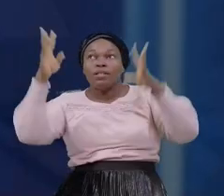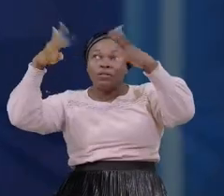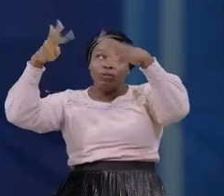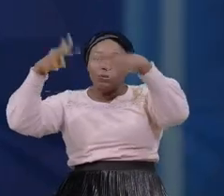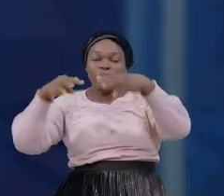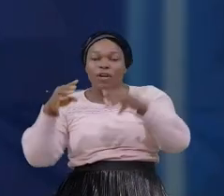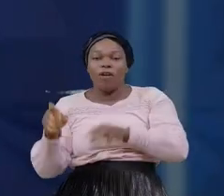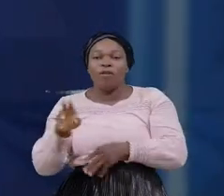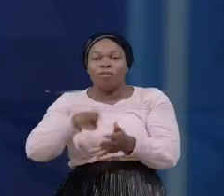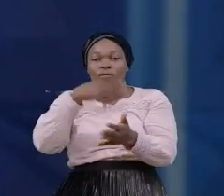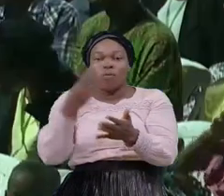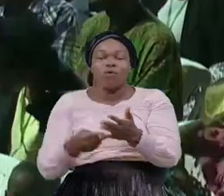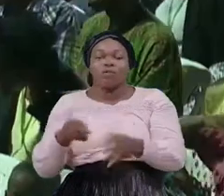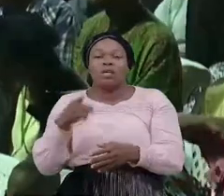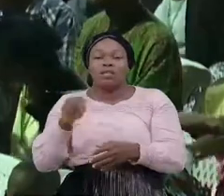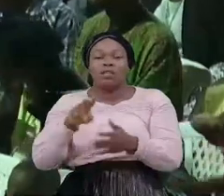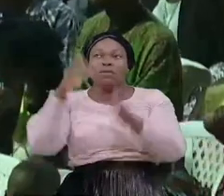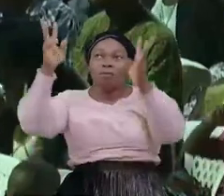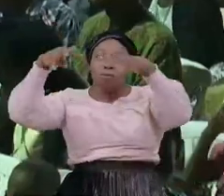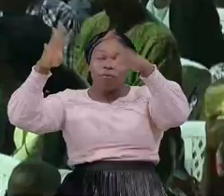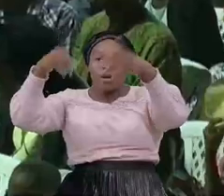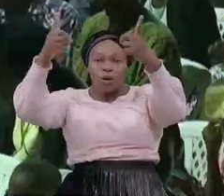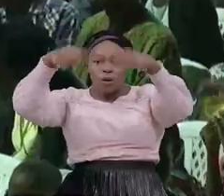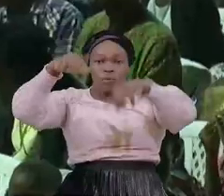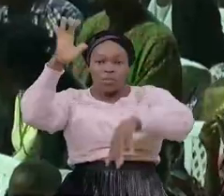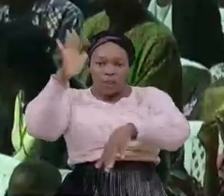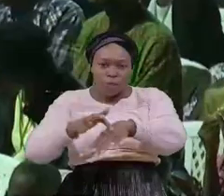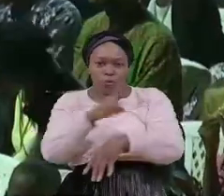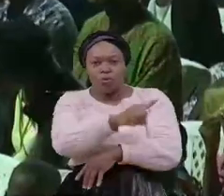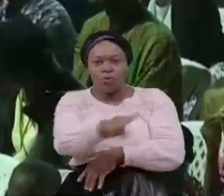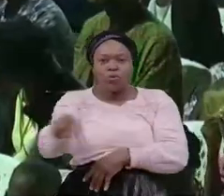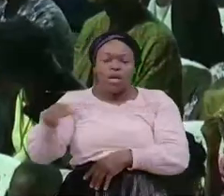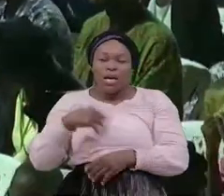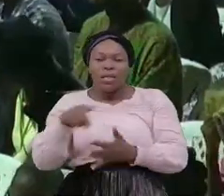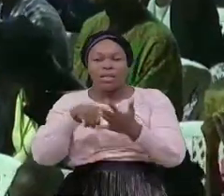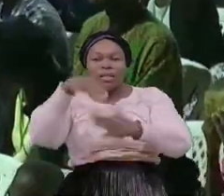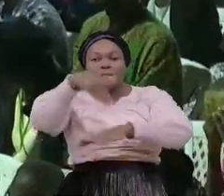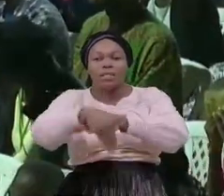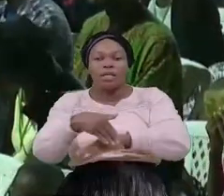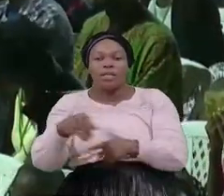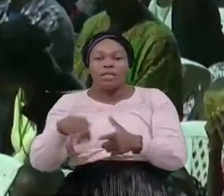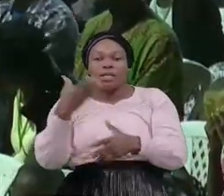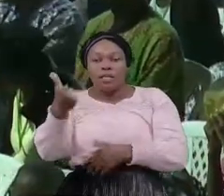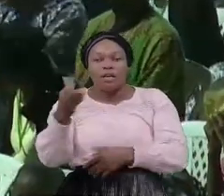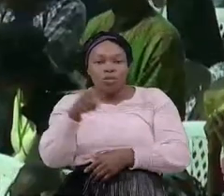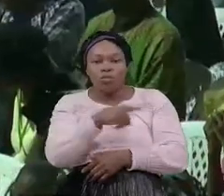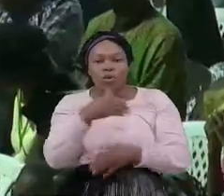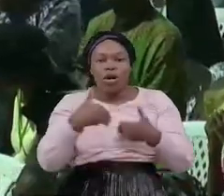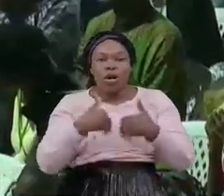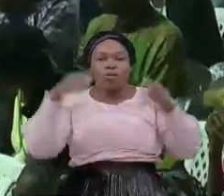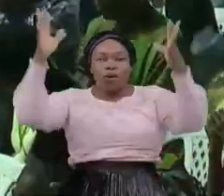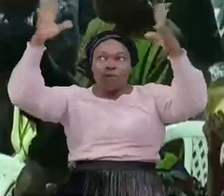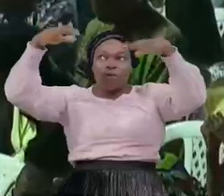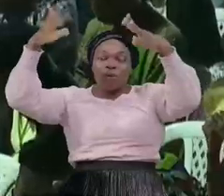la pluie va vous mouiller. Et ce soir, là où vous êtes, la pluie de miracles du